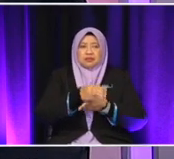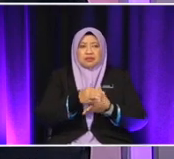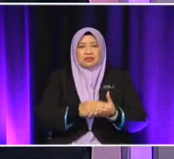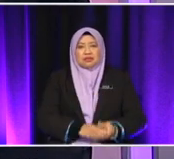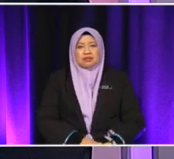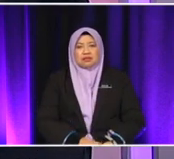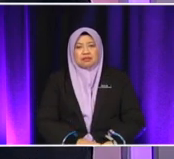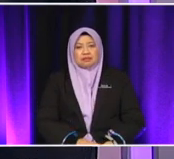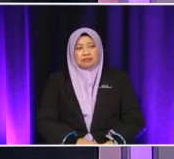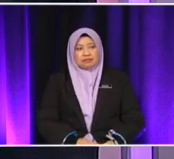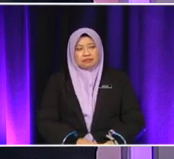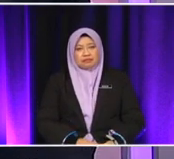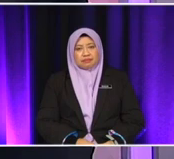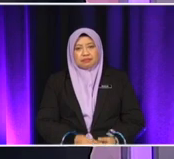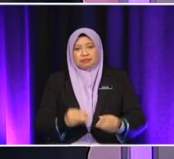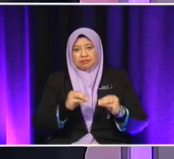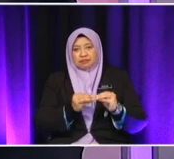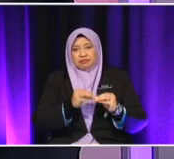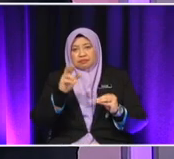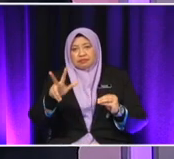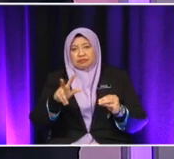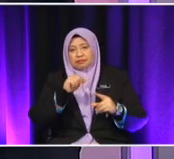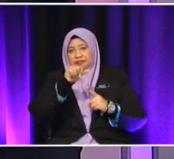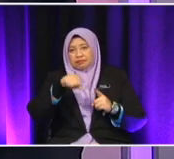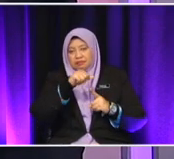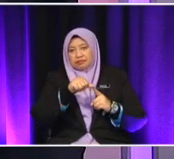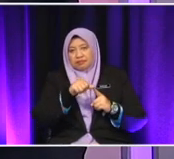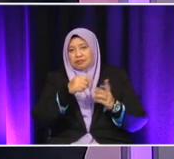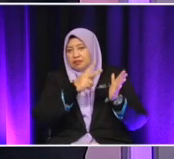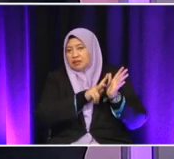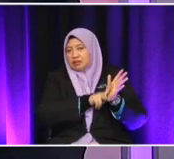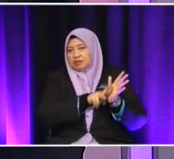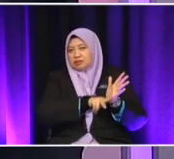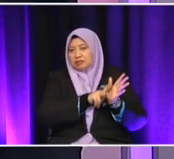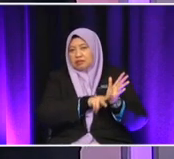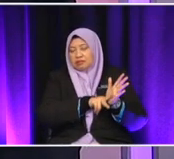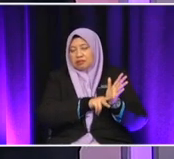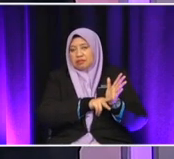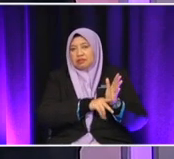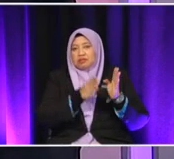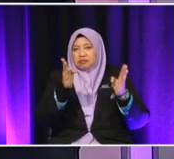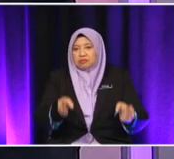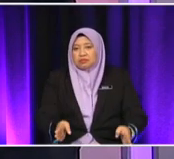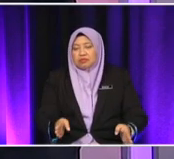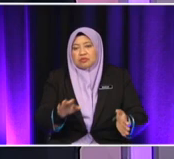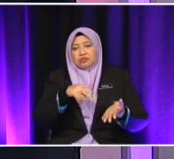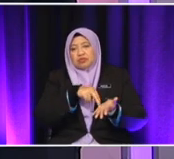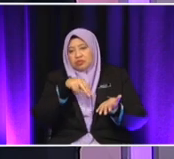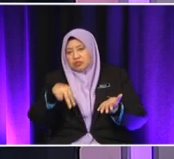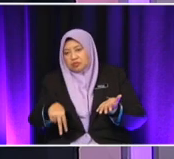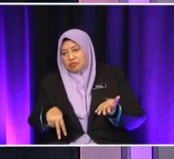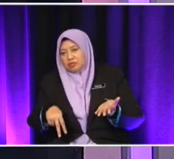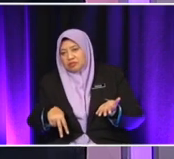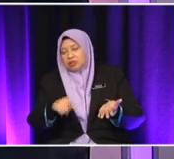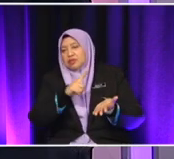yang ketiga seharusnya kita lihat apabila kos buruh menurun kos burung menurun